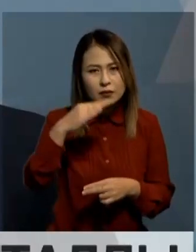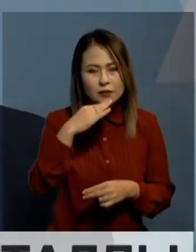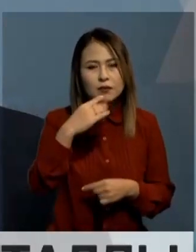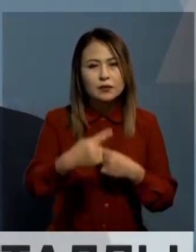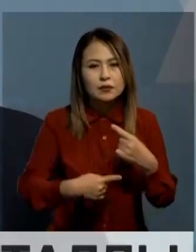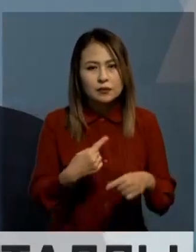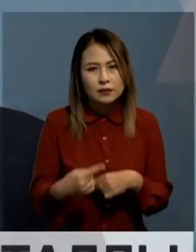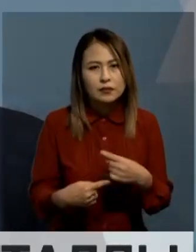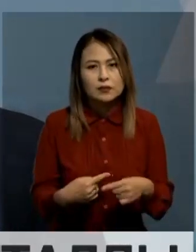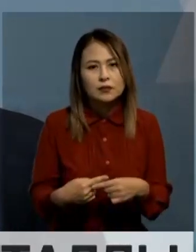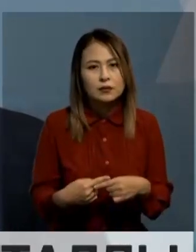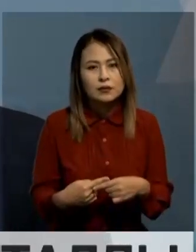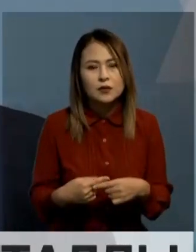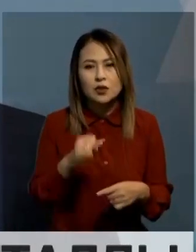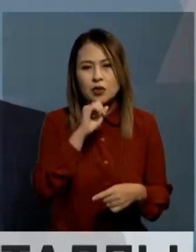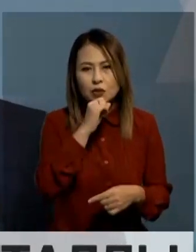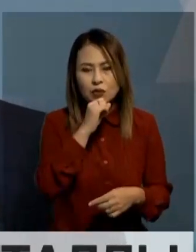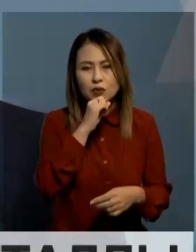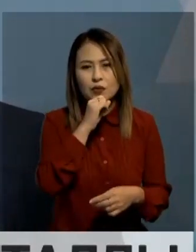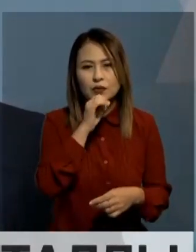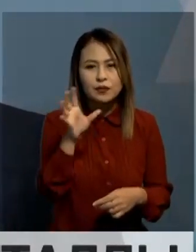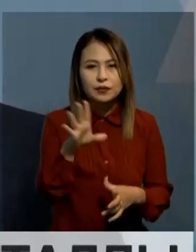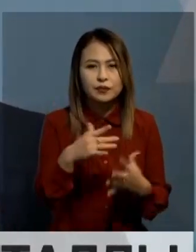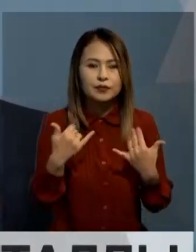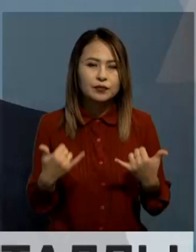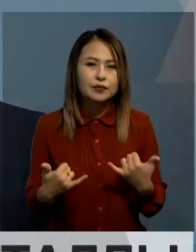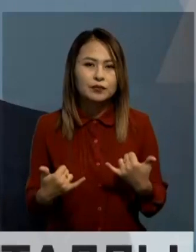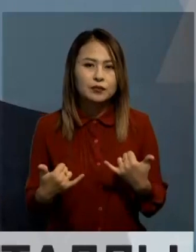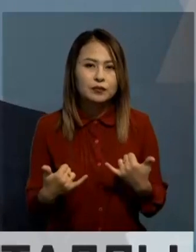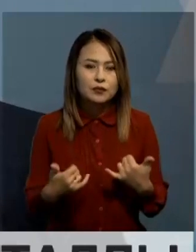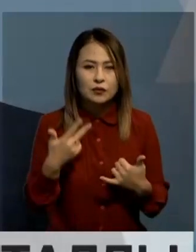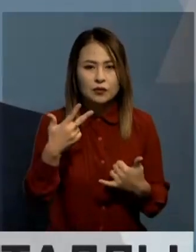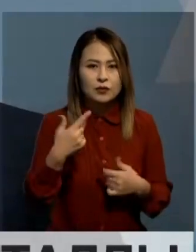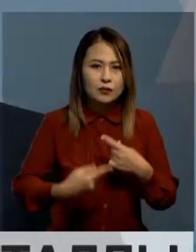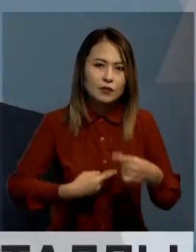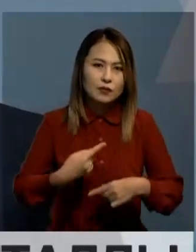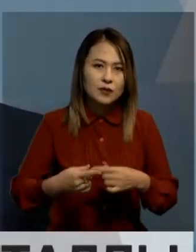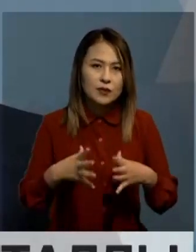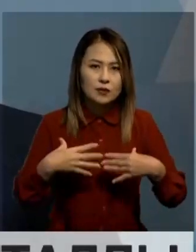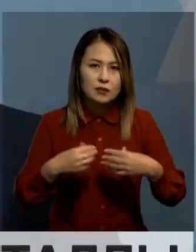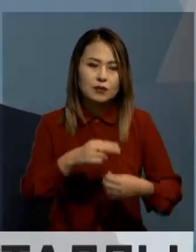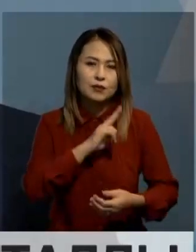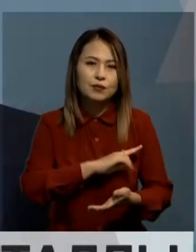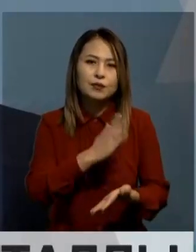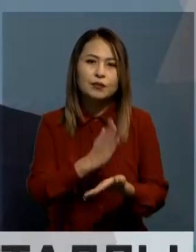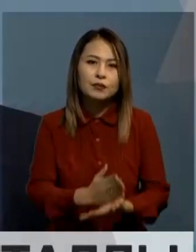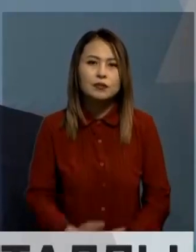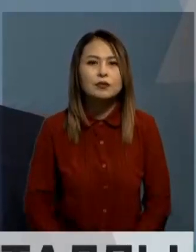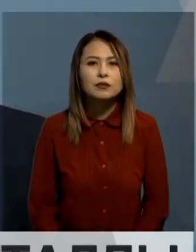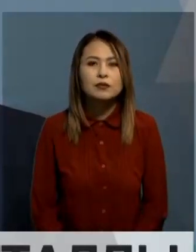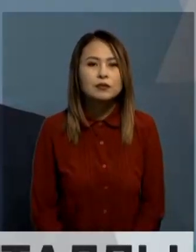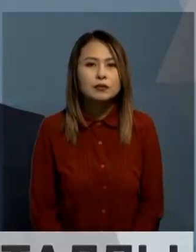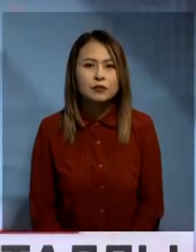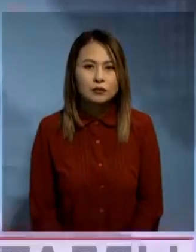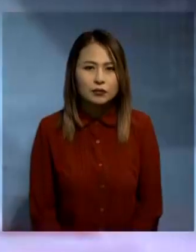кейін әкелеріміз, әкеміздің ағайындары қазіргі таңда сол үш атадан тараған әулет қызмет жасаймыз осы темір жолда.